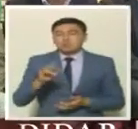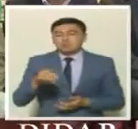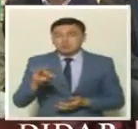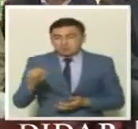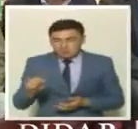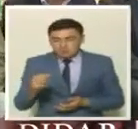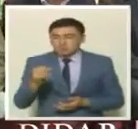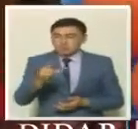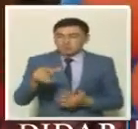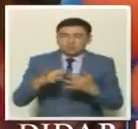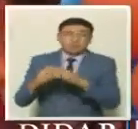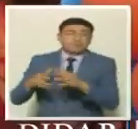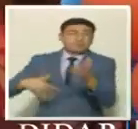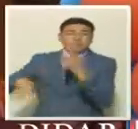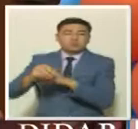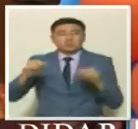и жители села.